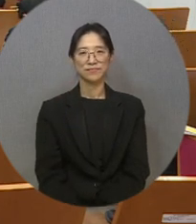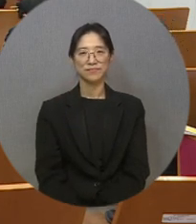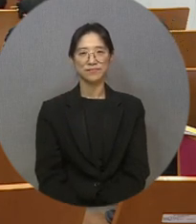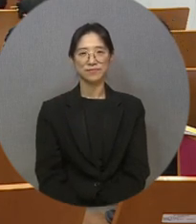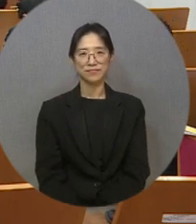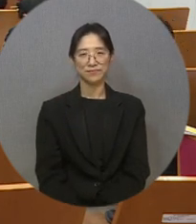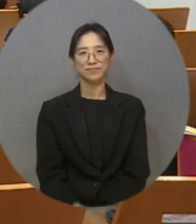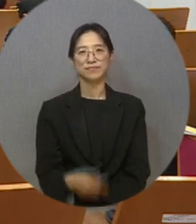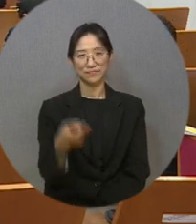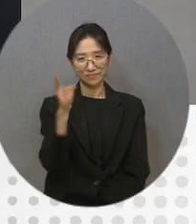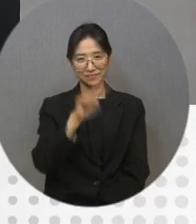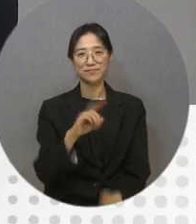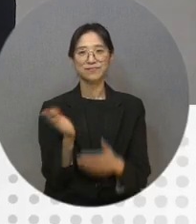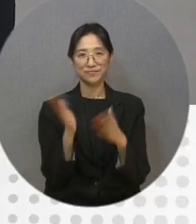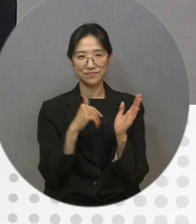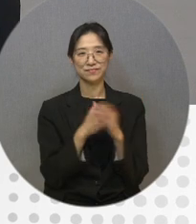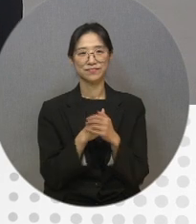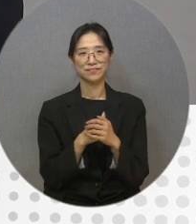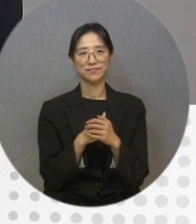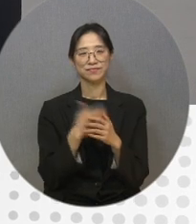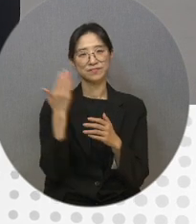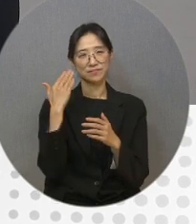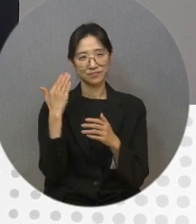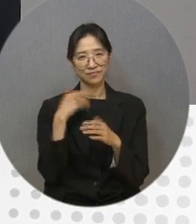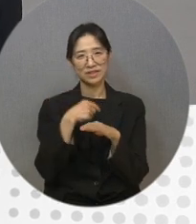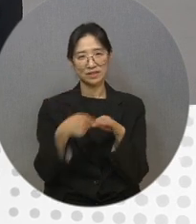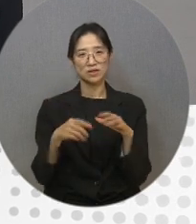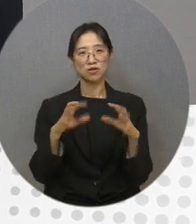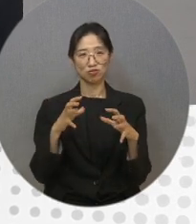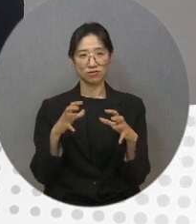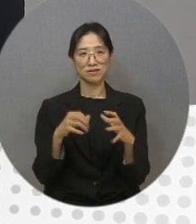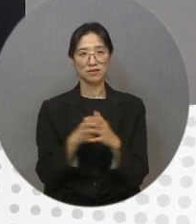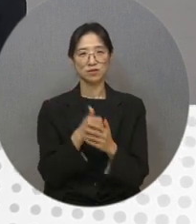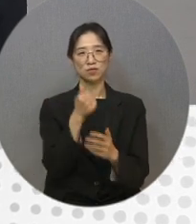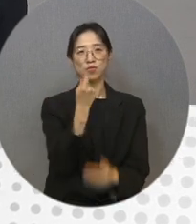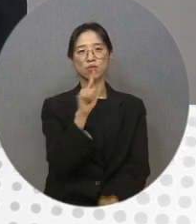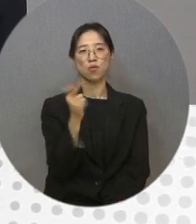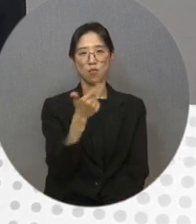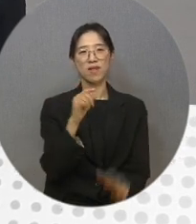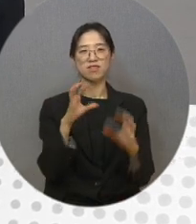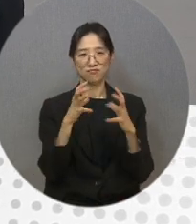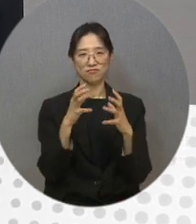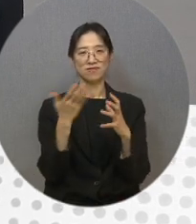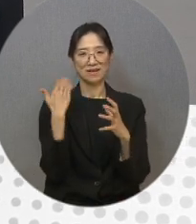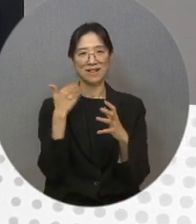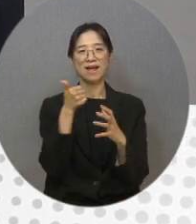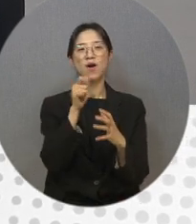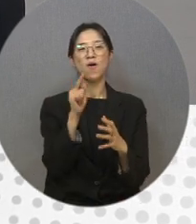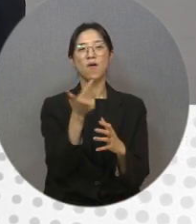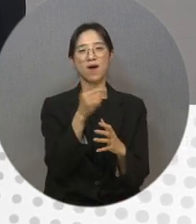한번 넘겨보시겠습니까? 우리의 역사, 한민족의 국가를 보면 환국, 아까 그 한인